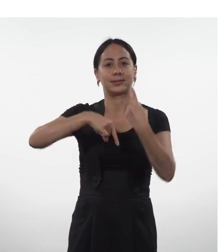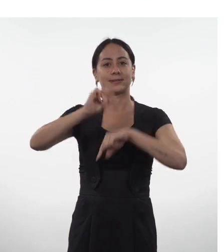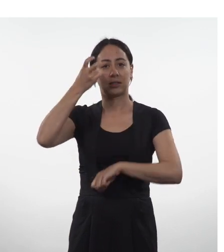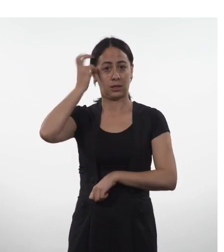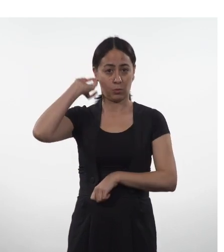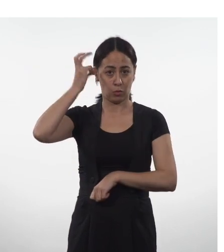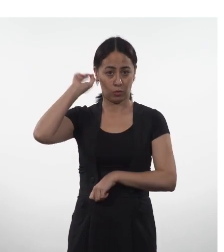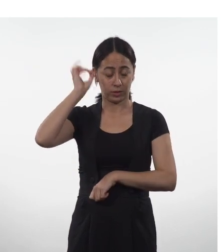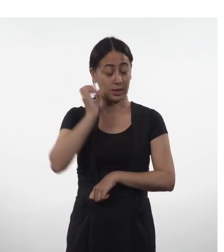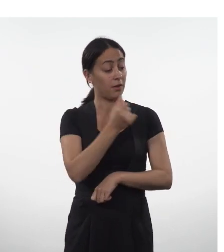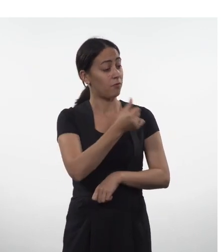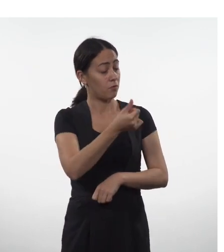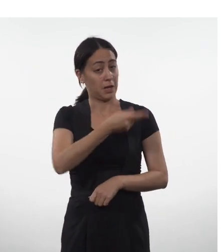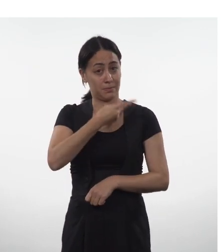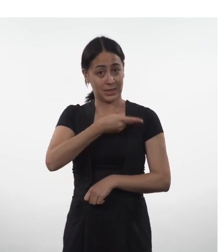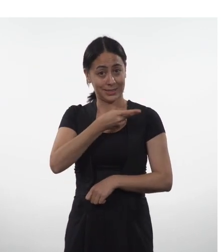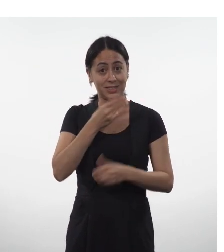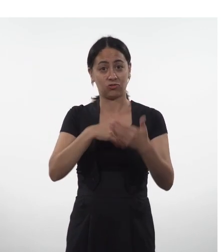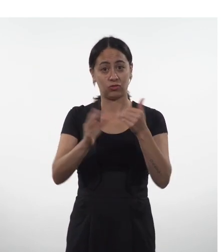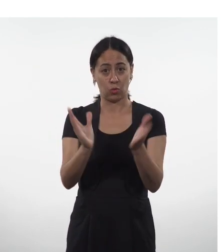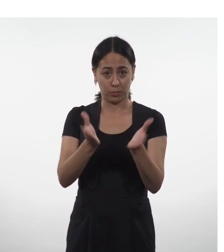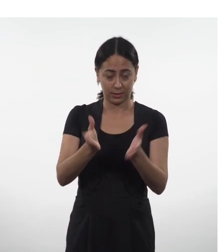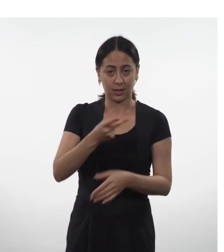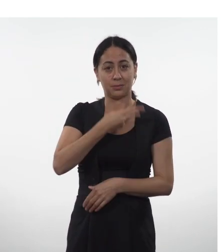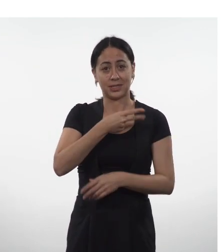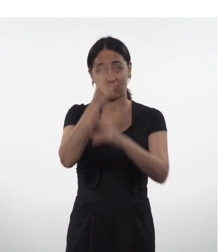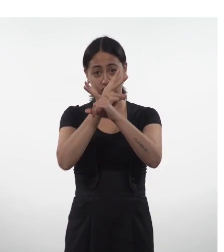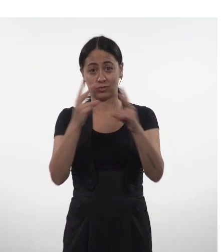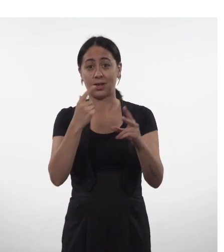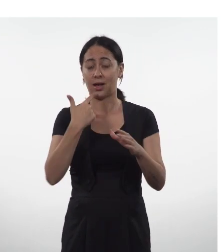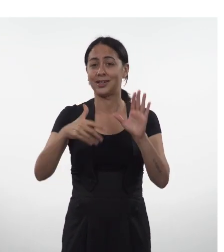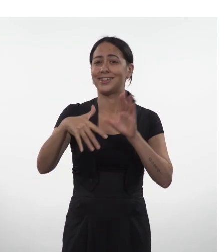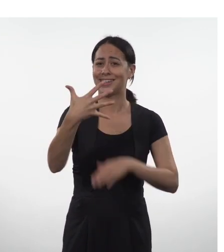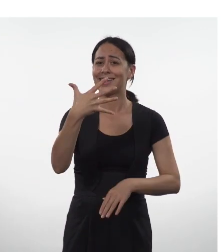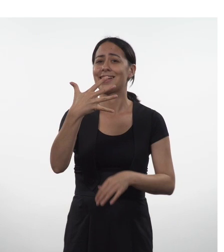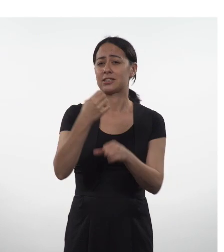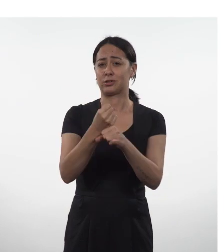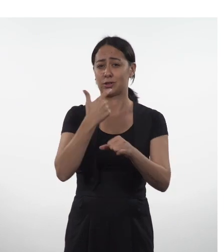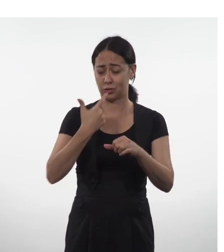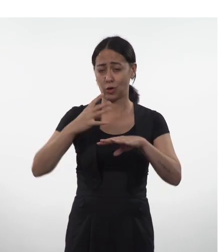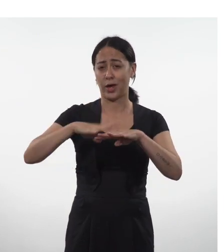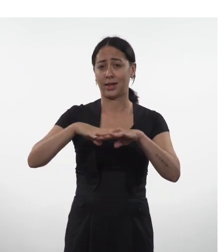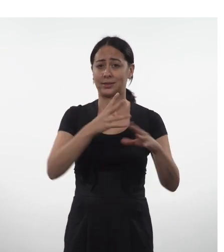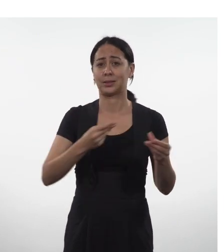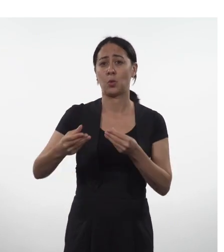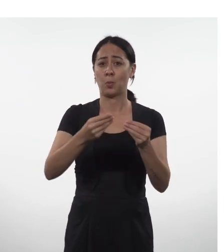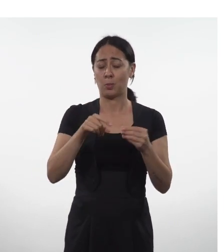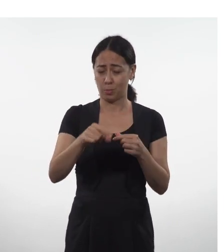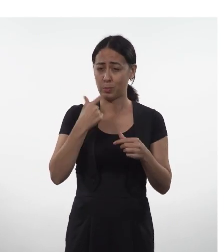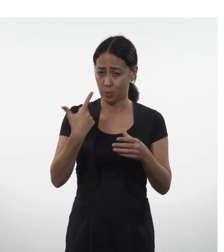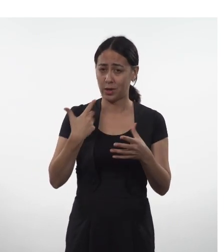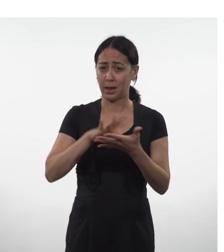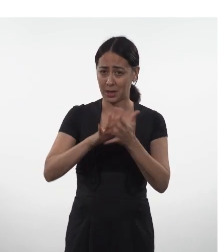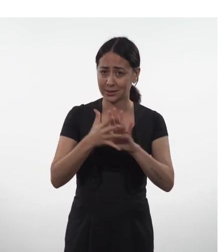êtes médecin des hôpitaux, médecin généraliste, vous avez 15 ans de pratique dans un quartier populaire, vous êtes expert sur le